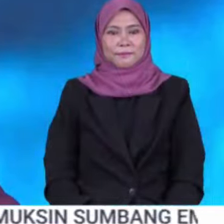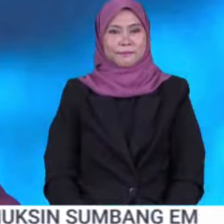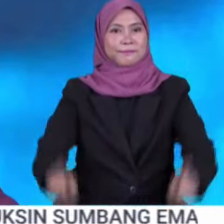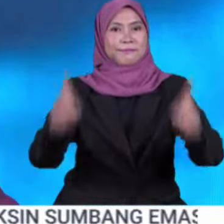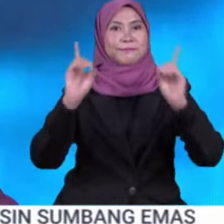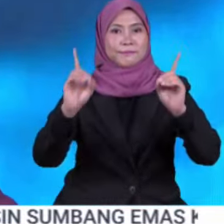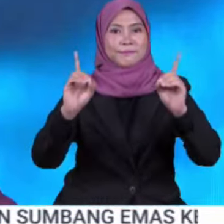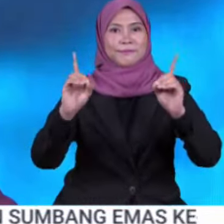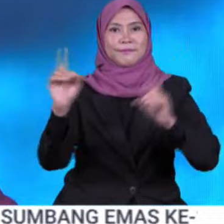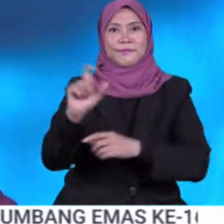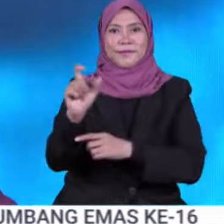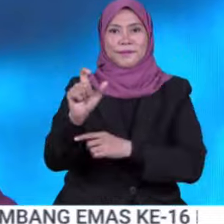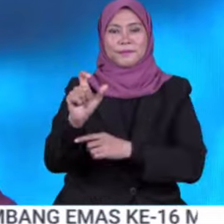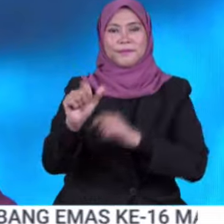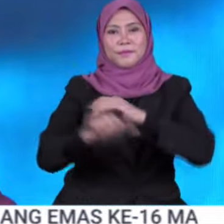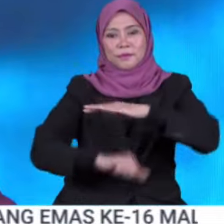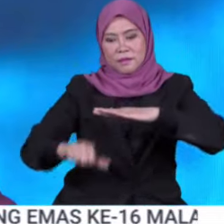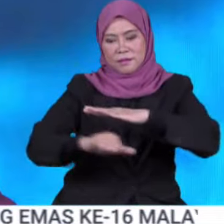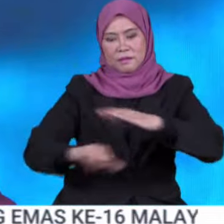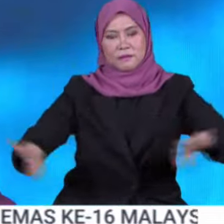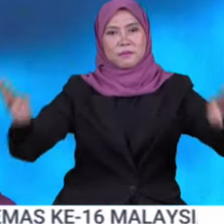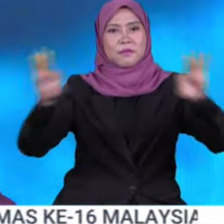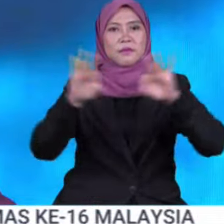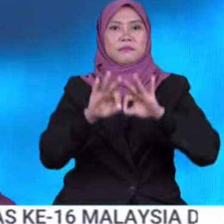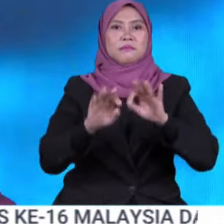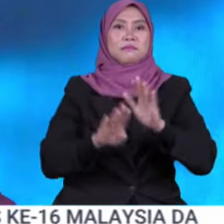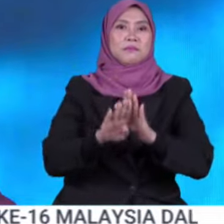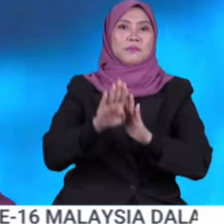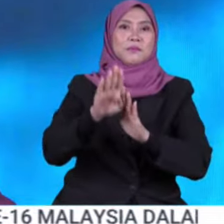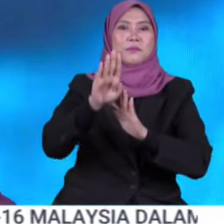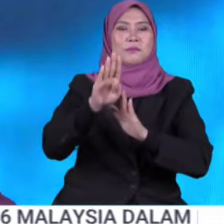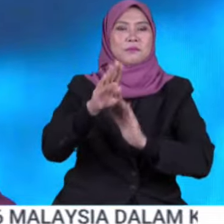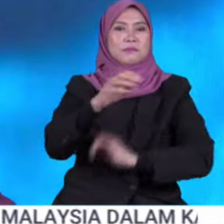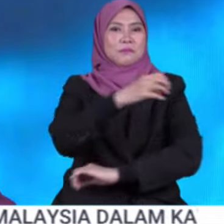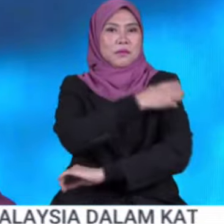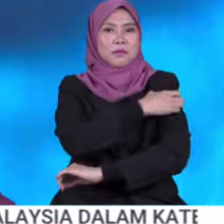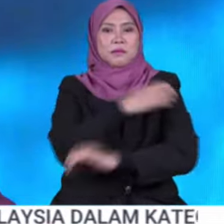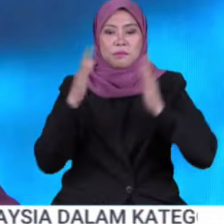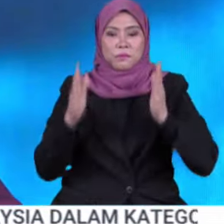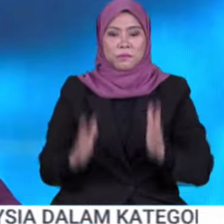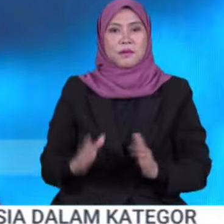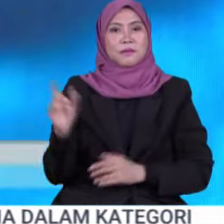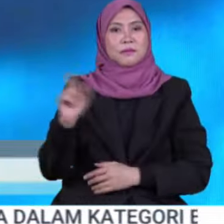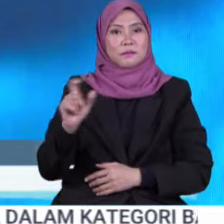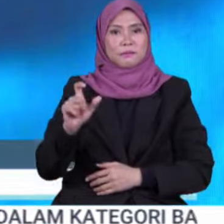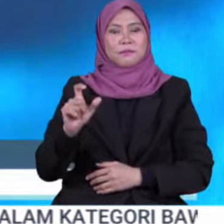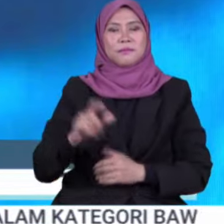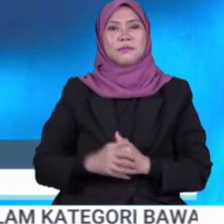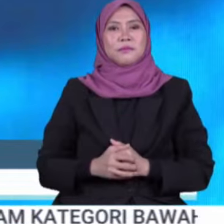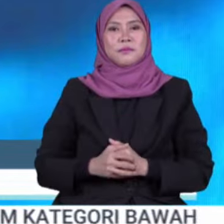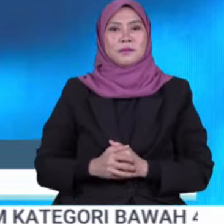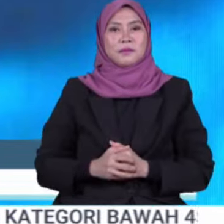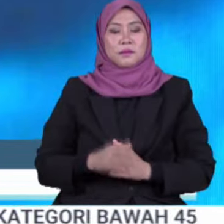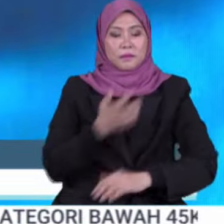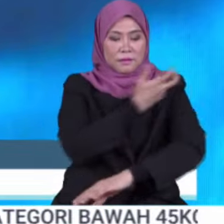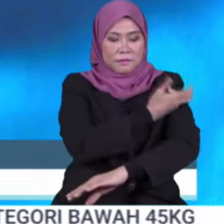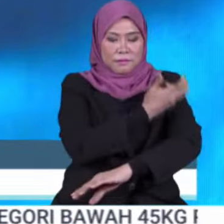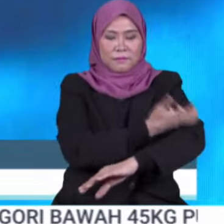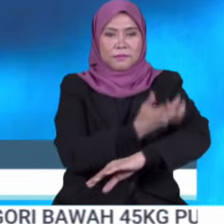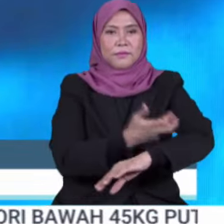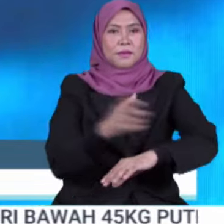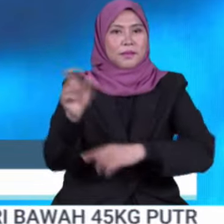Pendidikan Islam merupakan asas terpenting dalam usaha membangun dan memperkasakan umat Islam. Ia penting dalam memastikan generasi umat